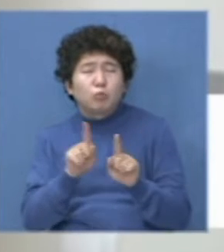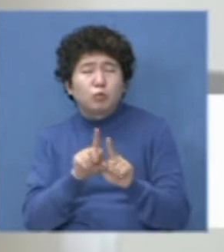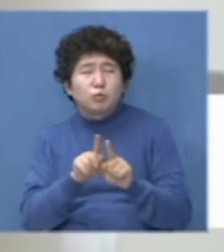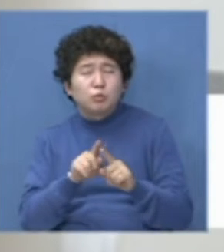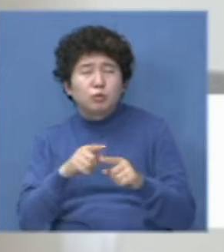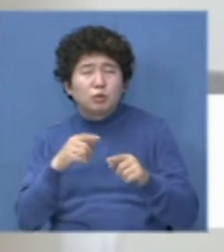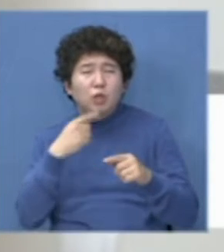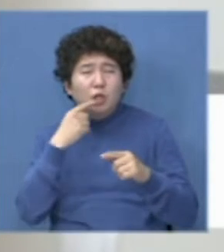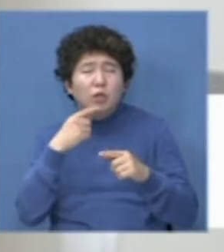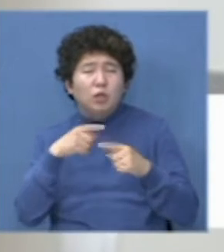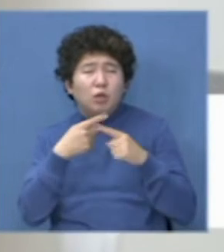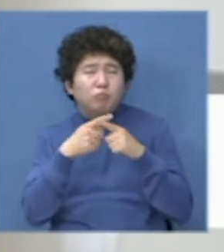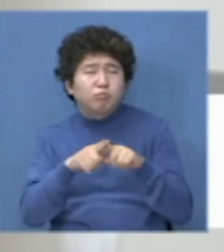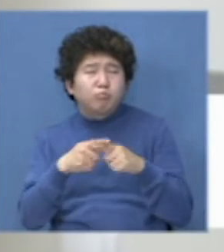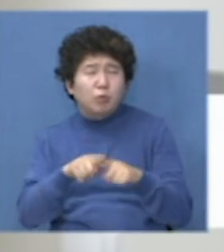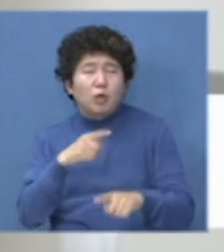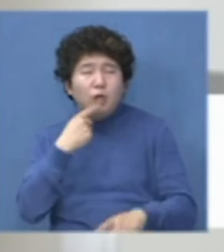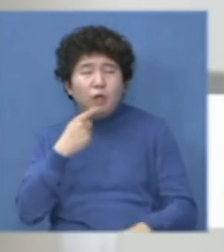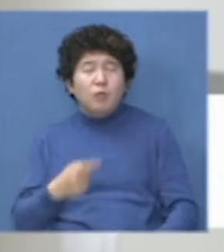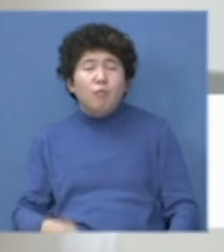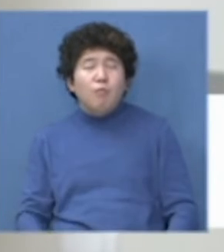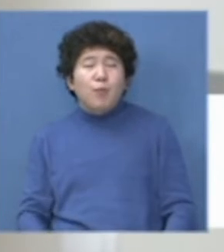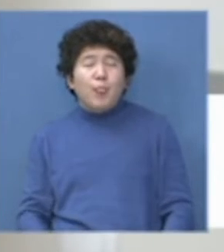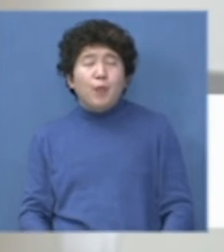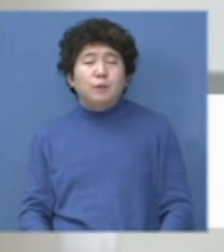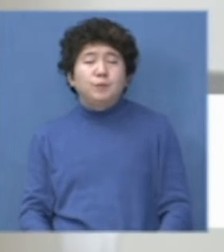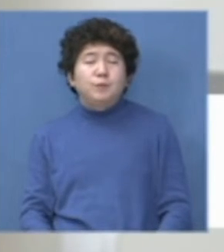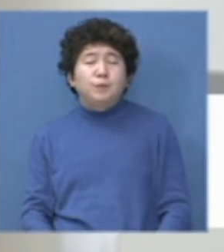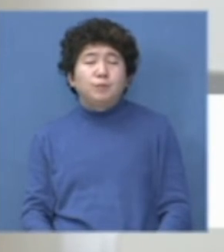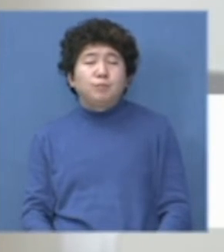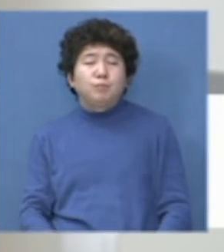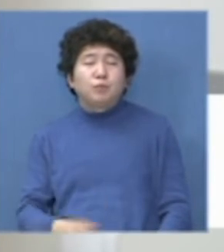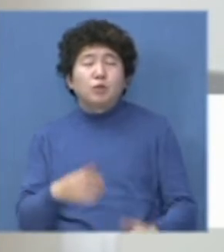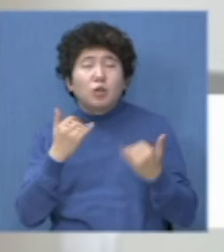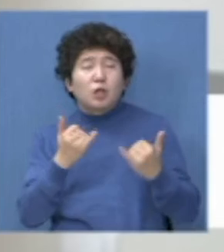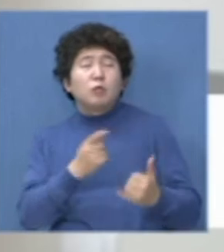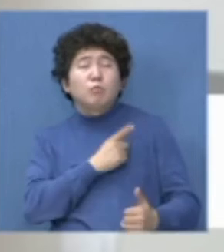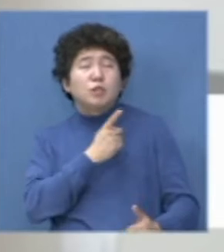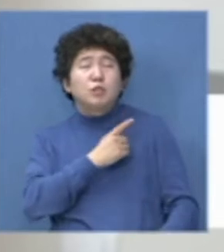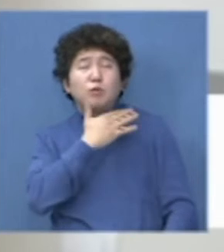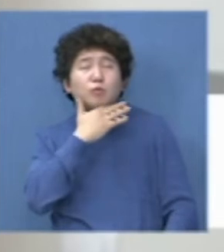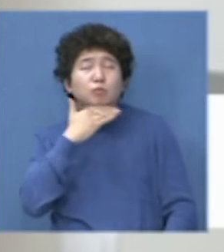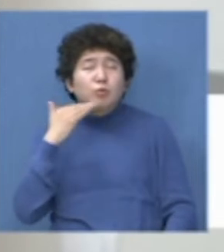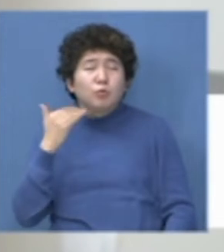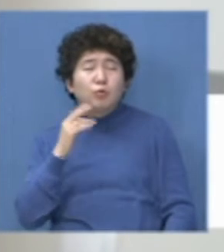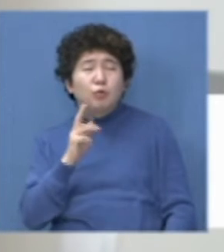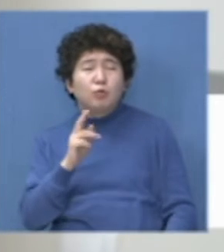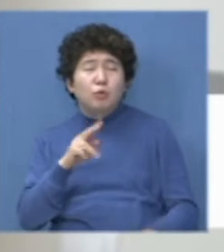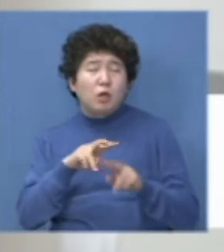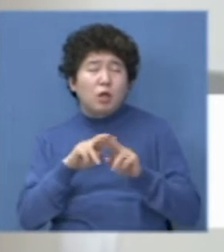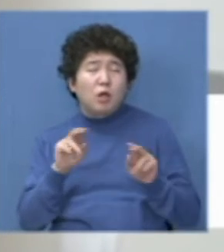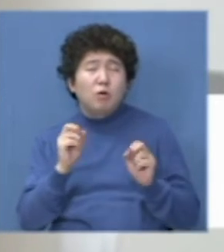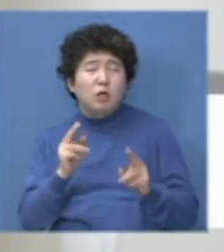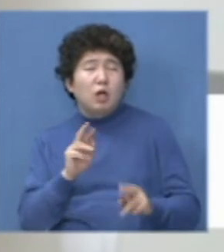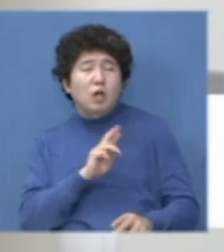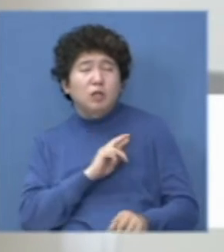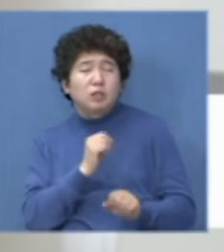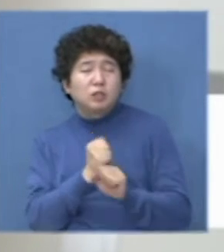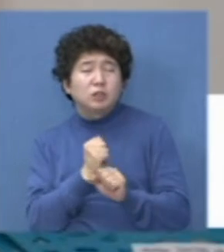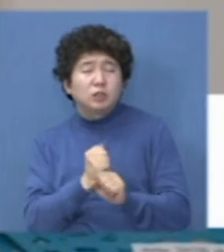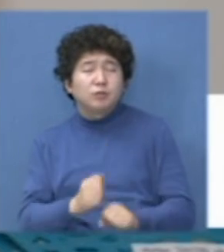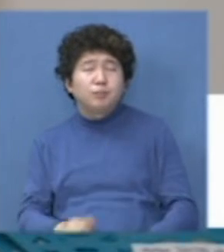Бұл ирландиялық шілтер. Мұны қазіргі уақытта тоқуды меңгерген шеберлер көп. Жібектен тоқылады. Осы нақыш түрі маталарға қолдануға